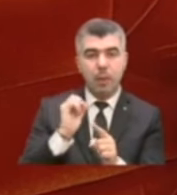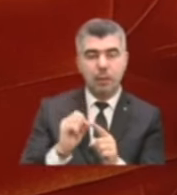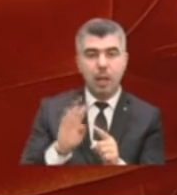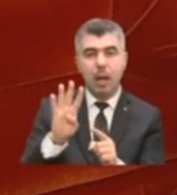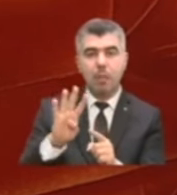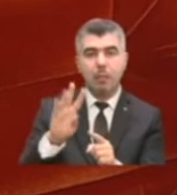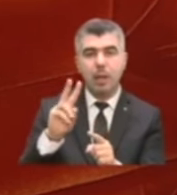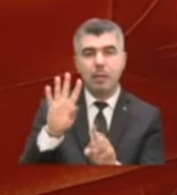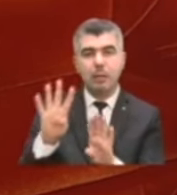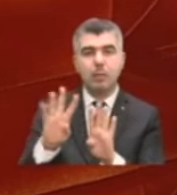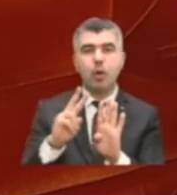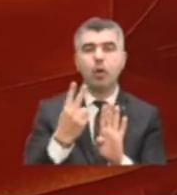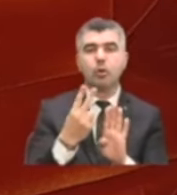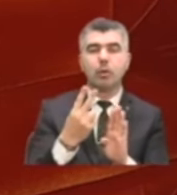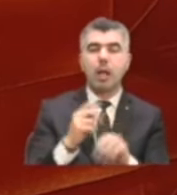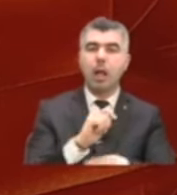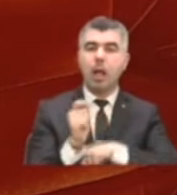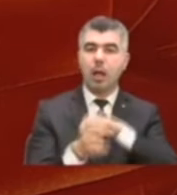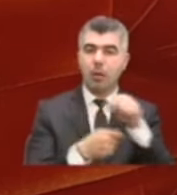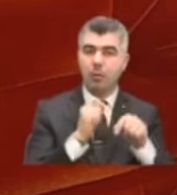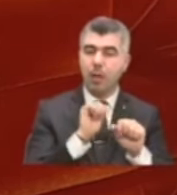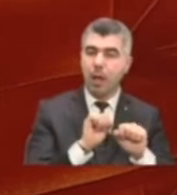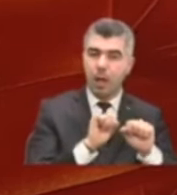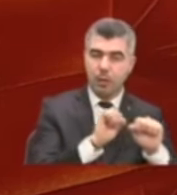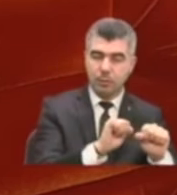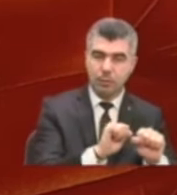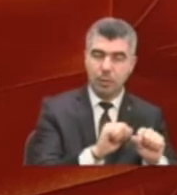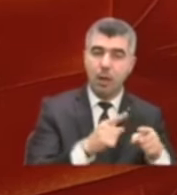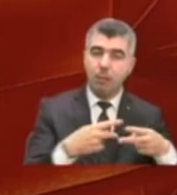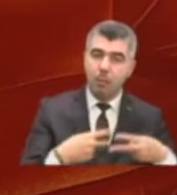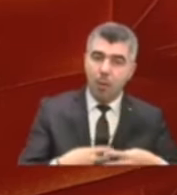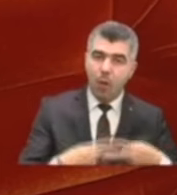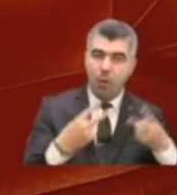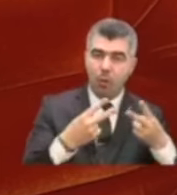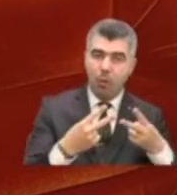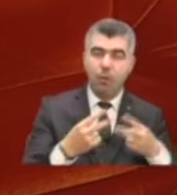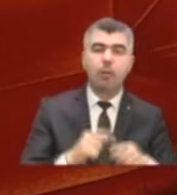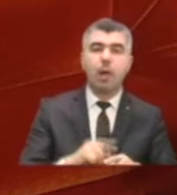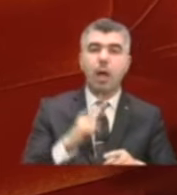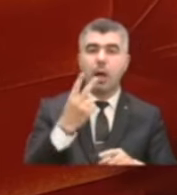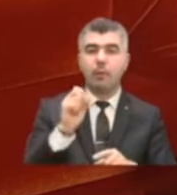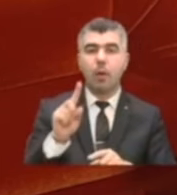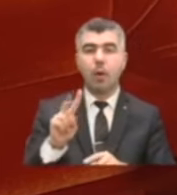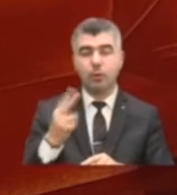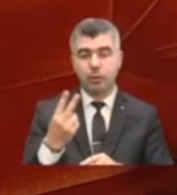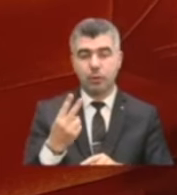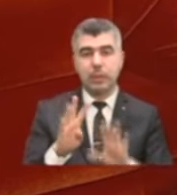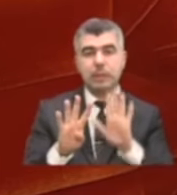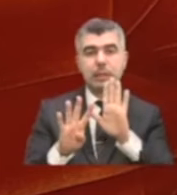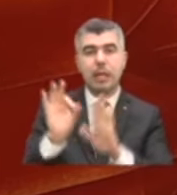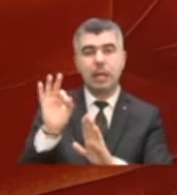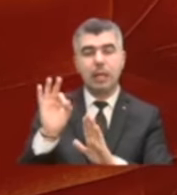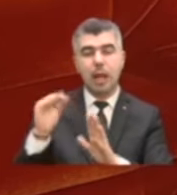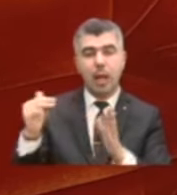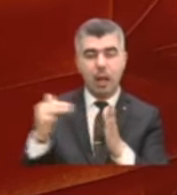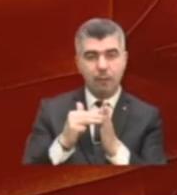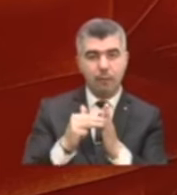في العالم القروي، واللي كانت كتخرج مثلا في 2021 90,000، وصلنا